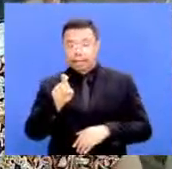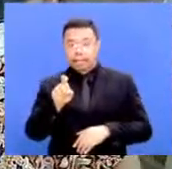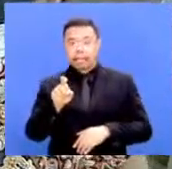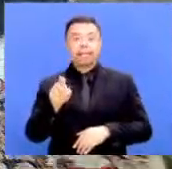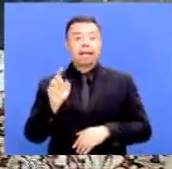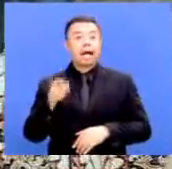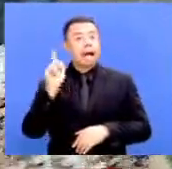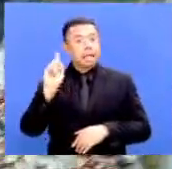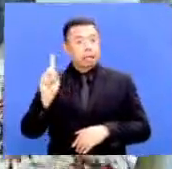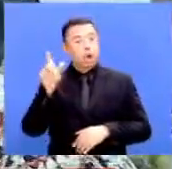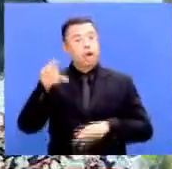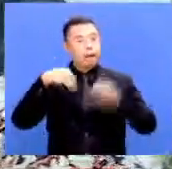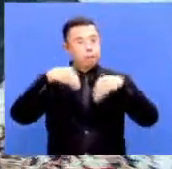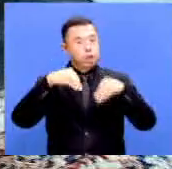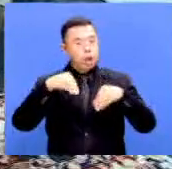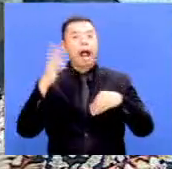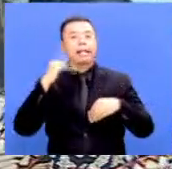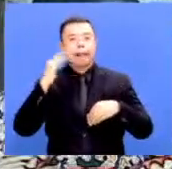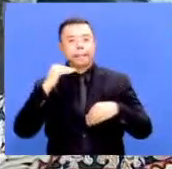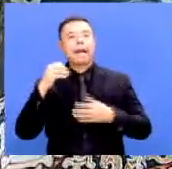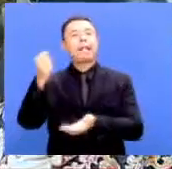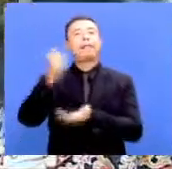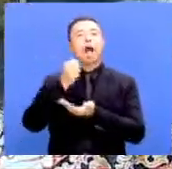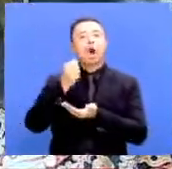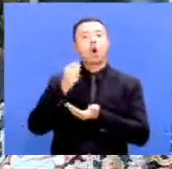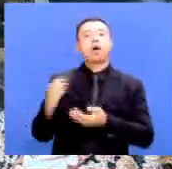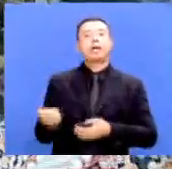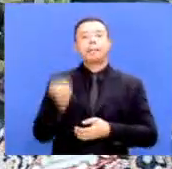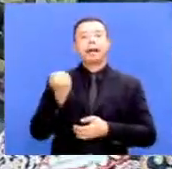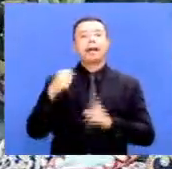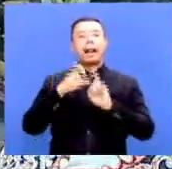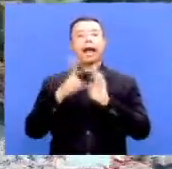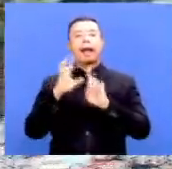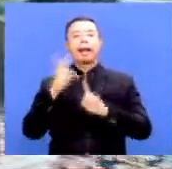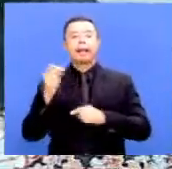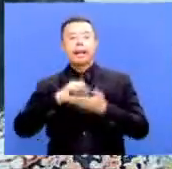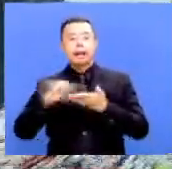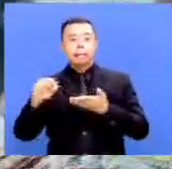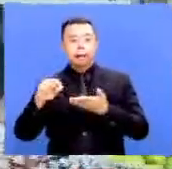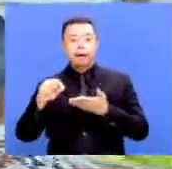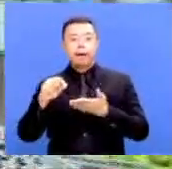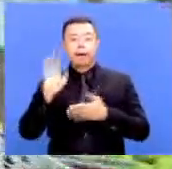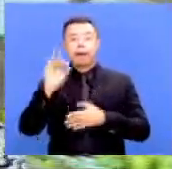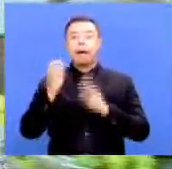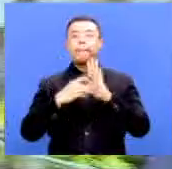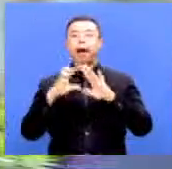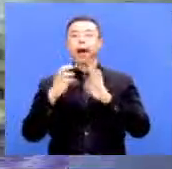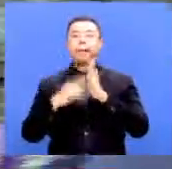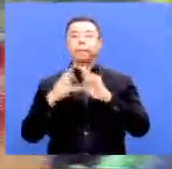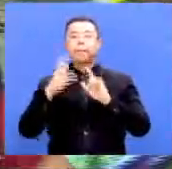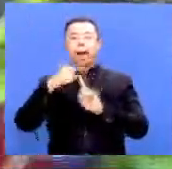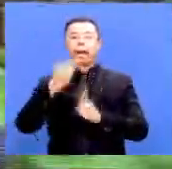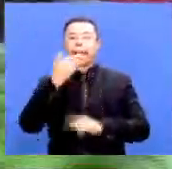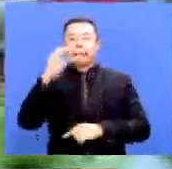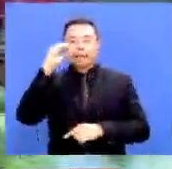dengan salah seorang penjual bahan pokok yang ada di Pasar Raya Klender bernama Bang Mamat. Selamat pagi, Bang.